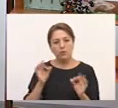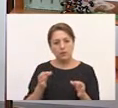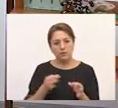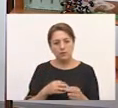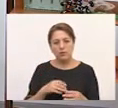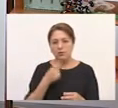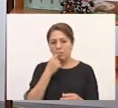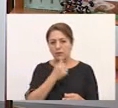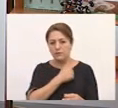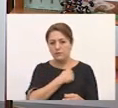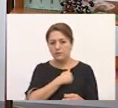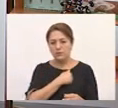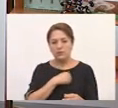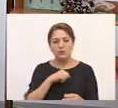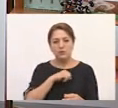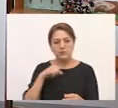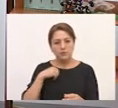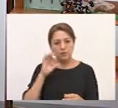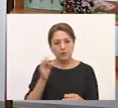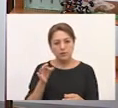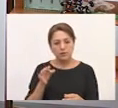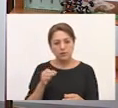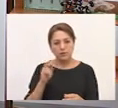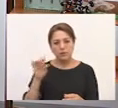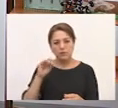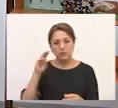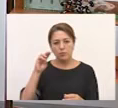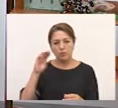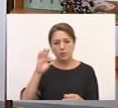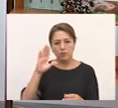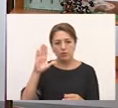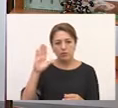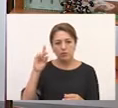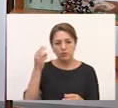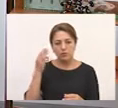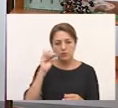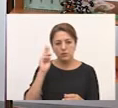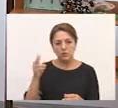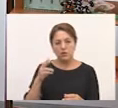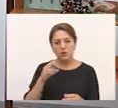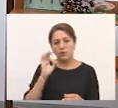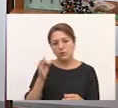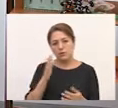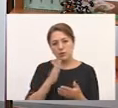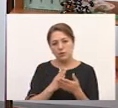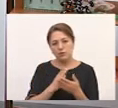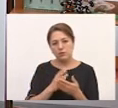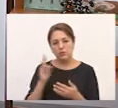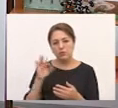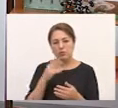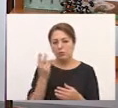Офицер, бунтовщик, но сближает их доброта к людям.